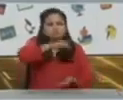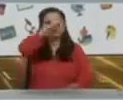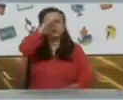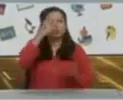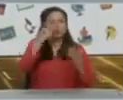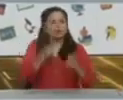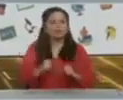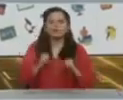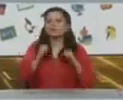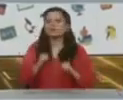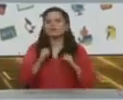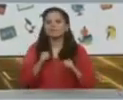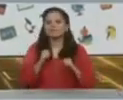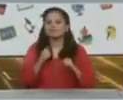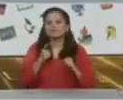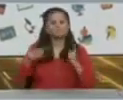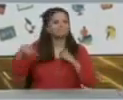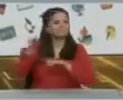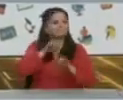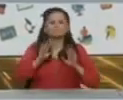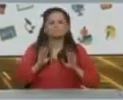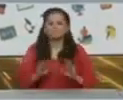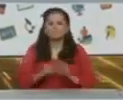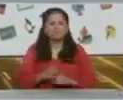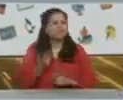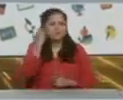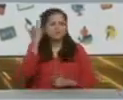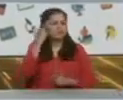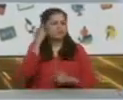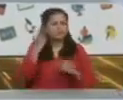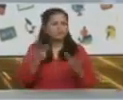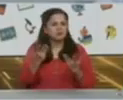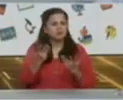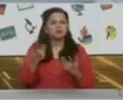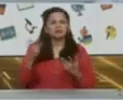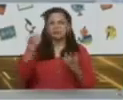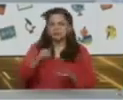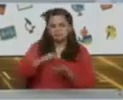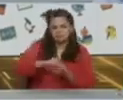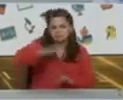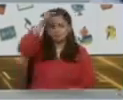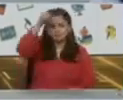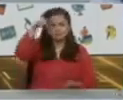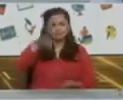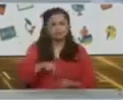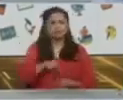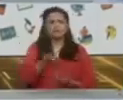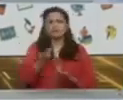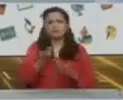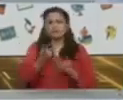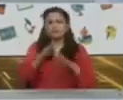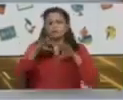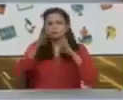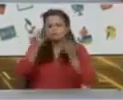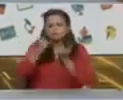थोड़ा मुश्किल हो गया है। कारण है आज का जमाना और आज के